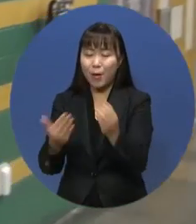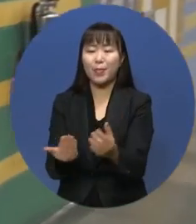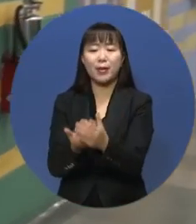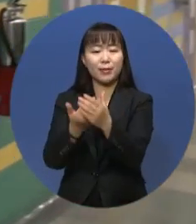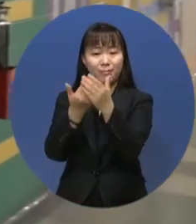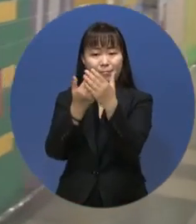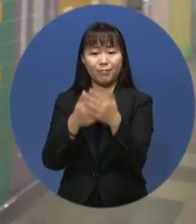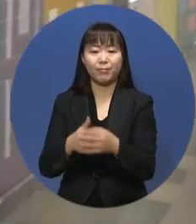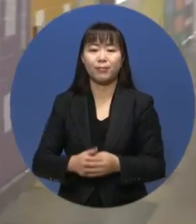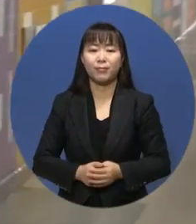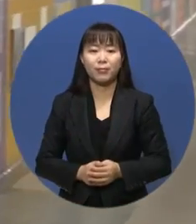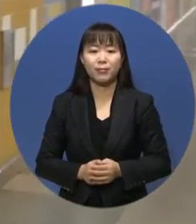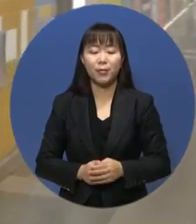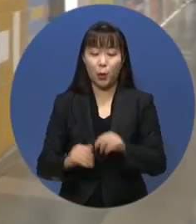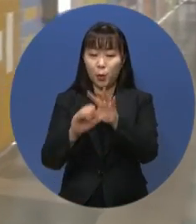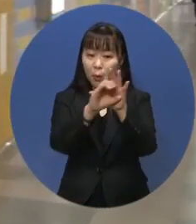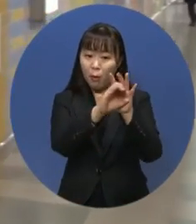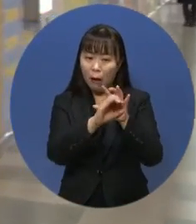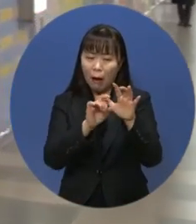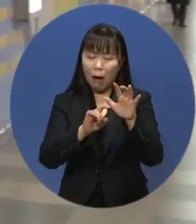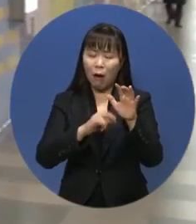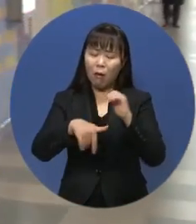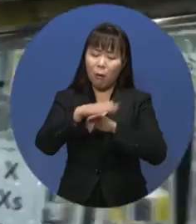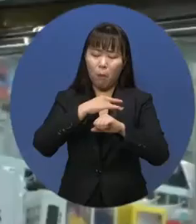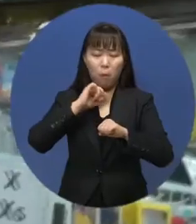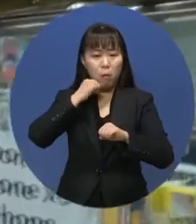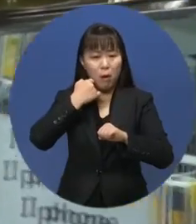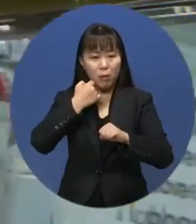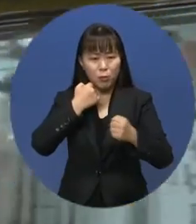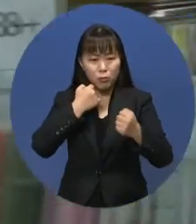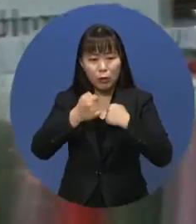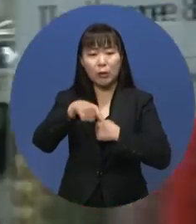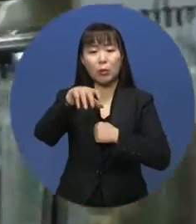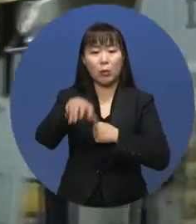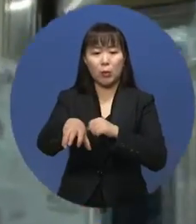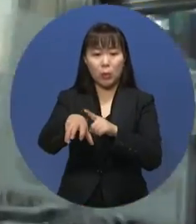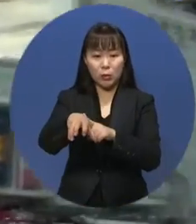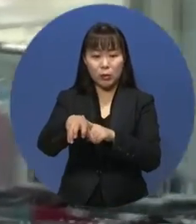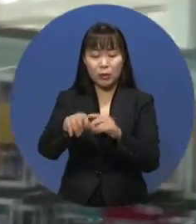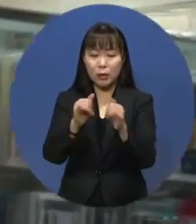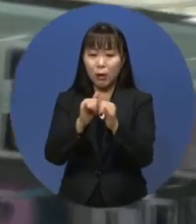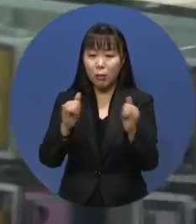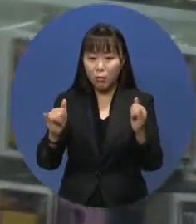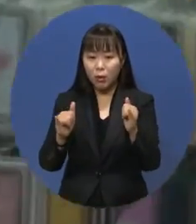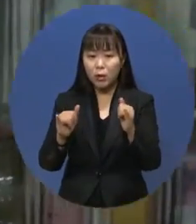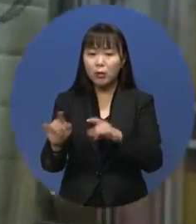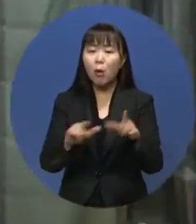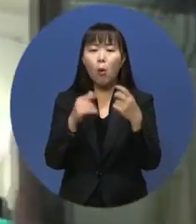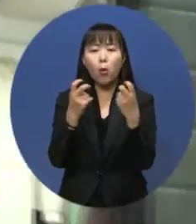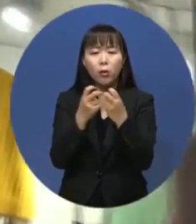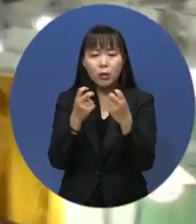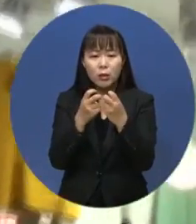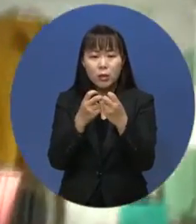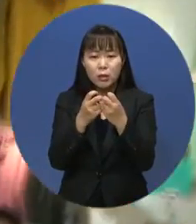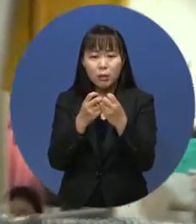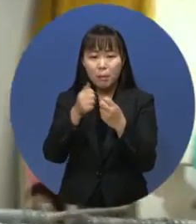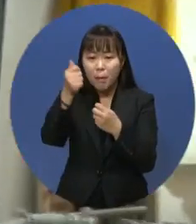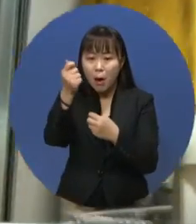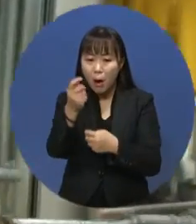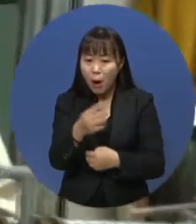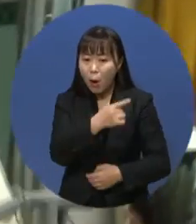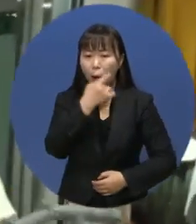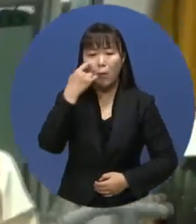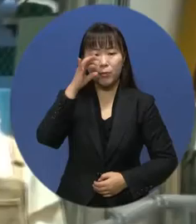성장해왔습니다. 코로나19의 어려운 상황을 이곳 소상공인들은 어떻게 이겨내고 계신지 몇몇